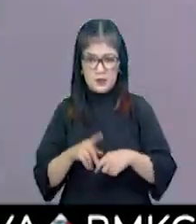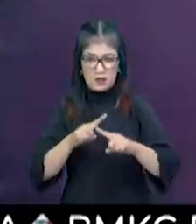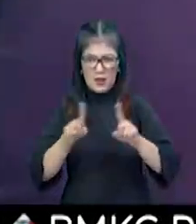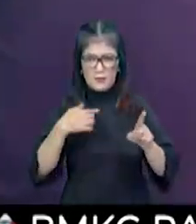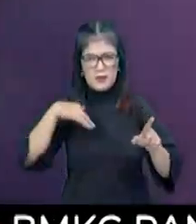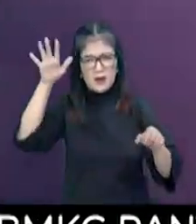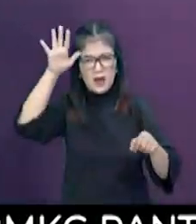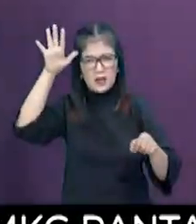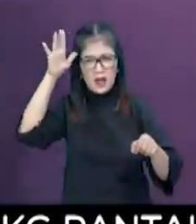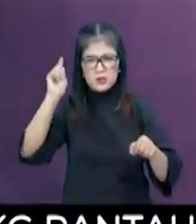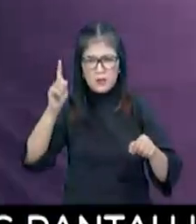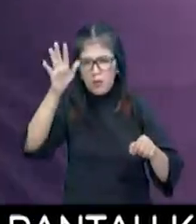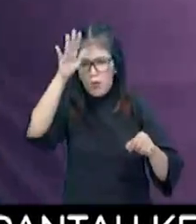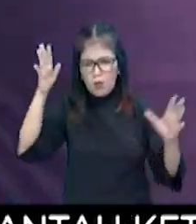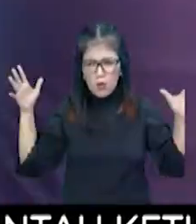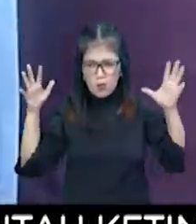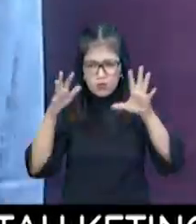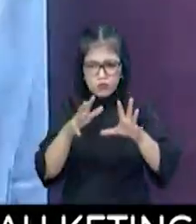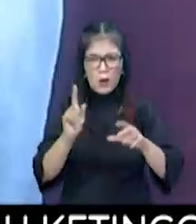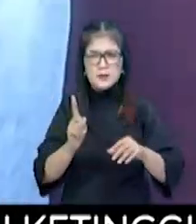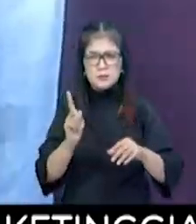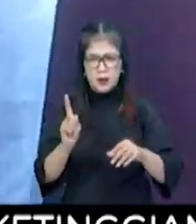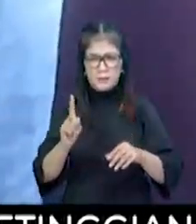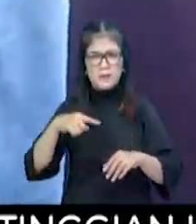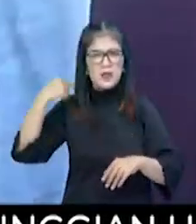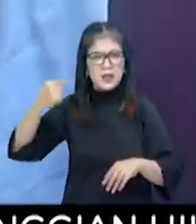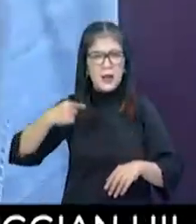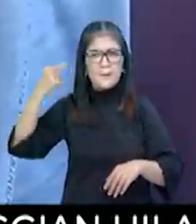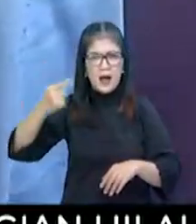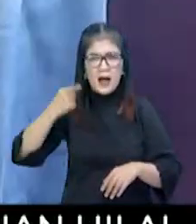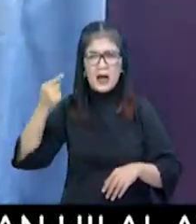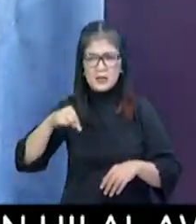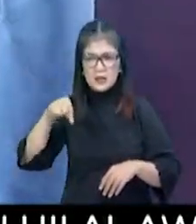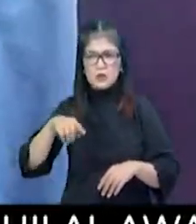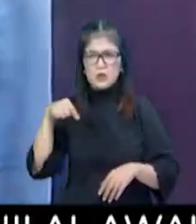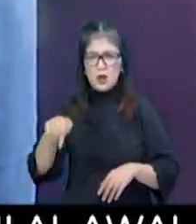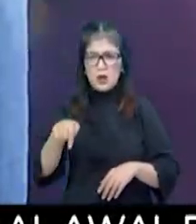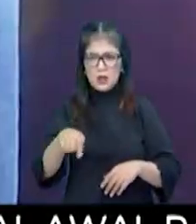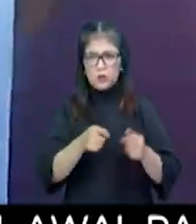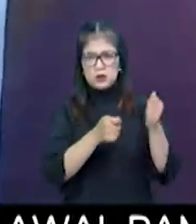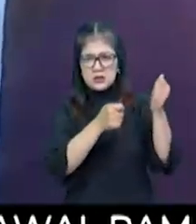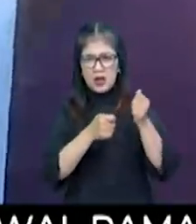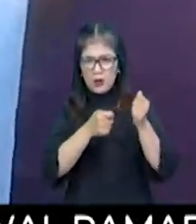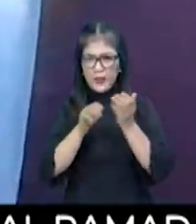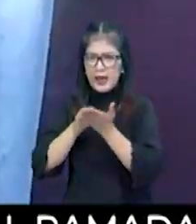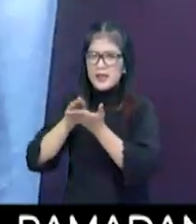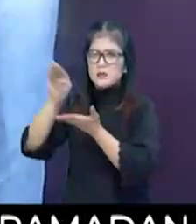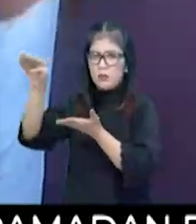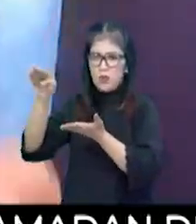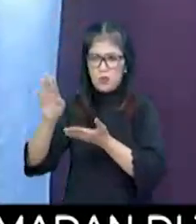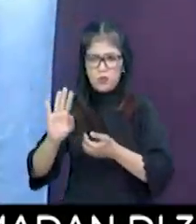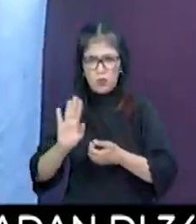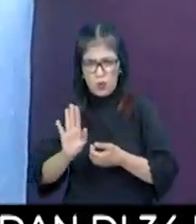setiap hari ini itu melepas wejangan diekspor Jangan pernah memerlukan orang lain